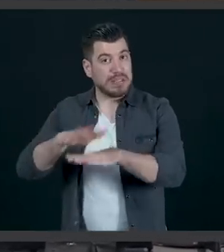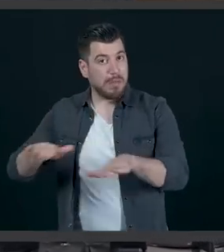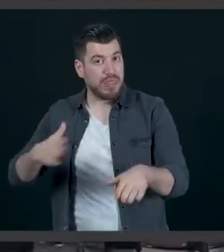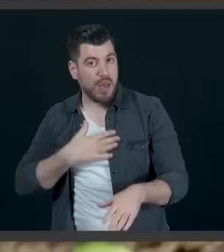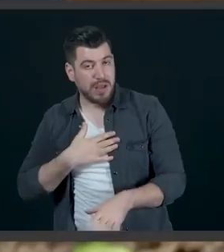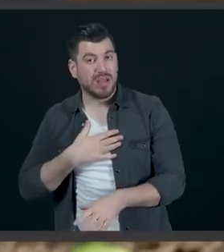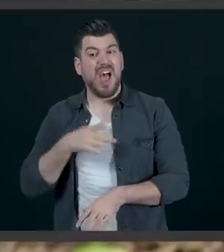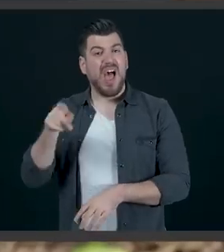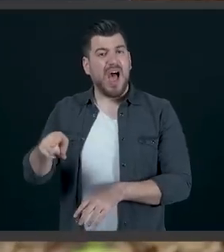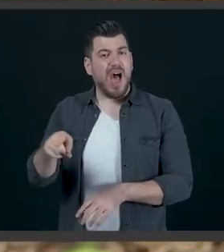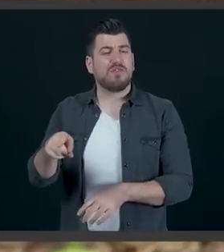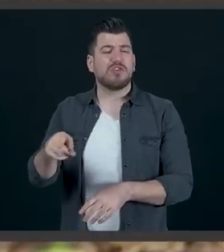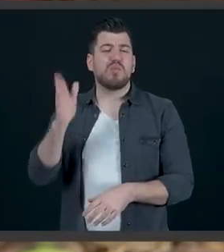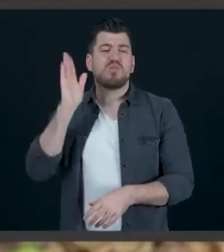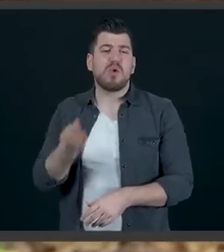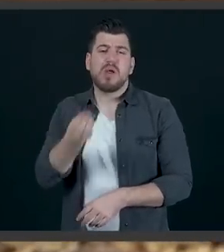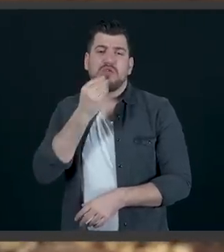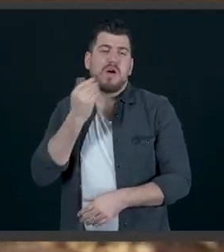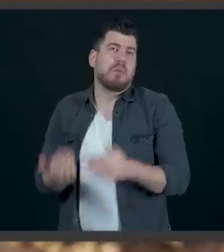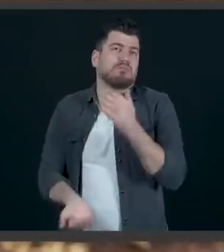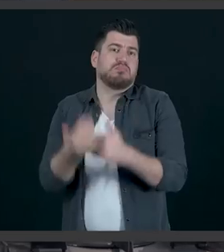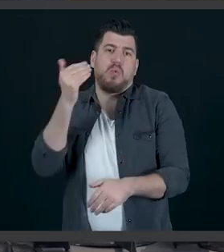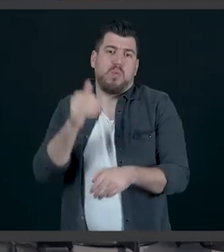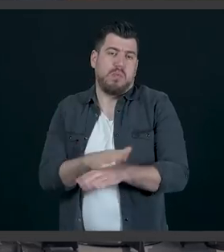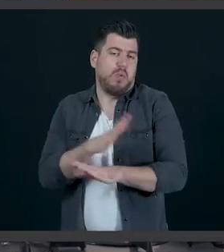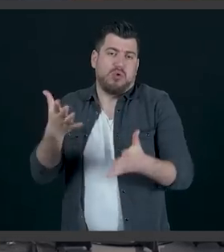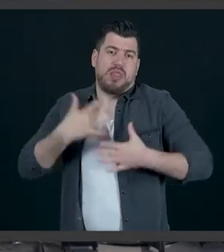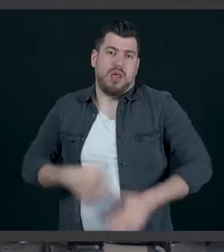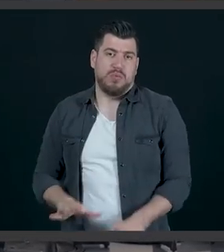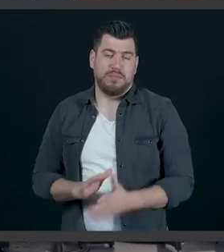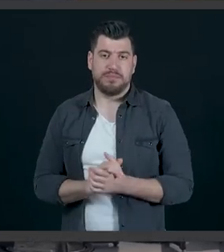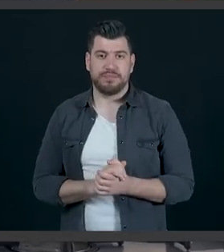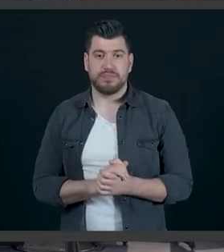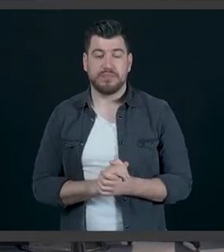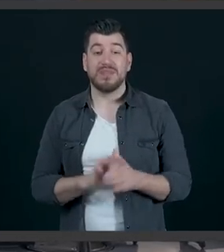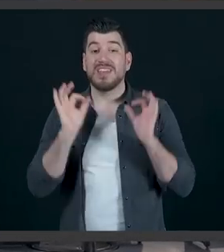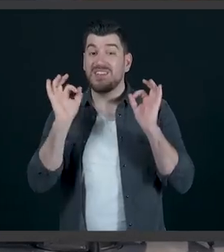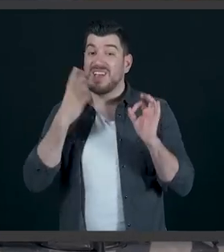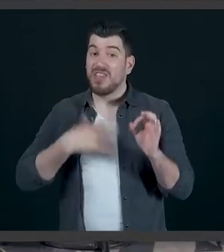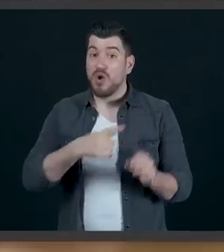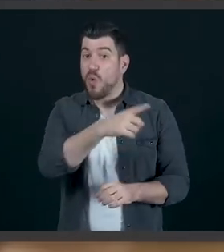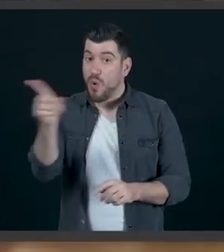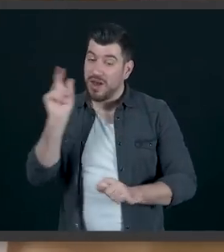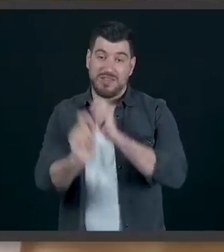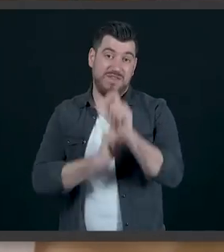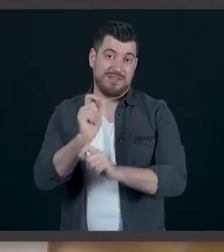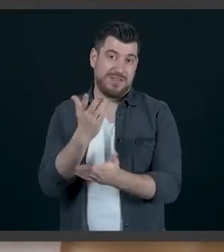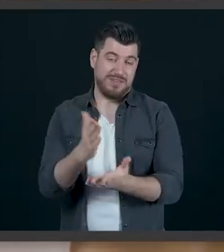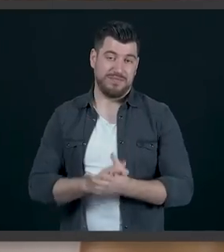σχολείο. Γενικά τις χρησιμοποιούμε για όλες τις στιγμές της ημέρας και θέλω οπωσδήποτε να τις φτιάξετε.